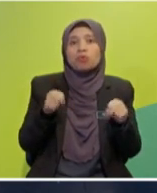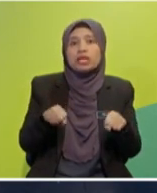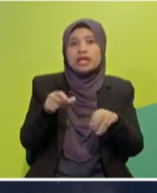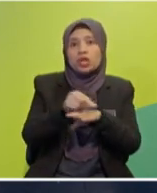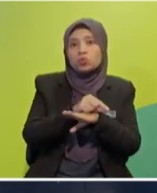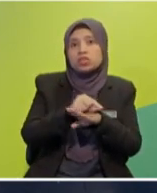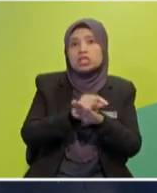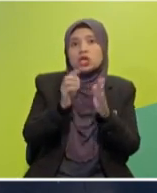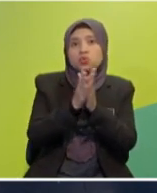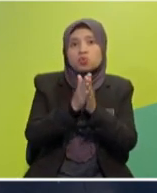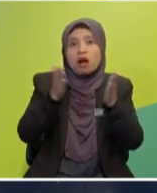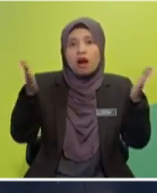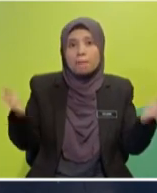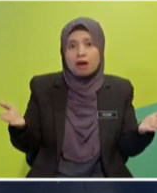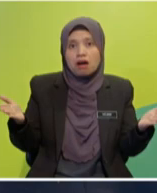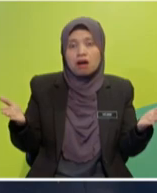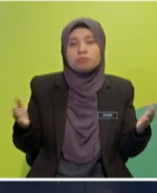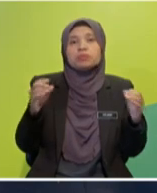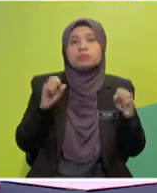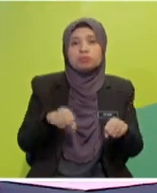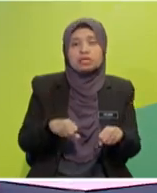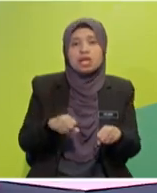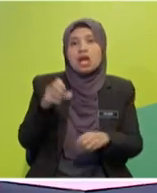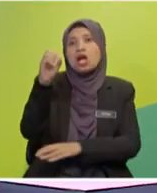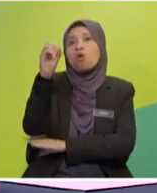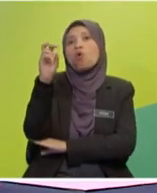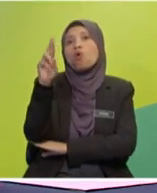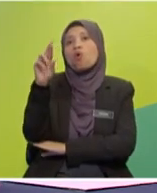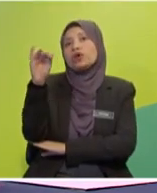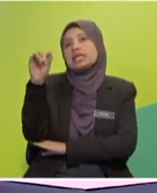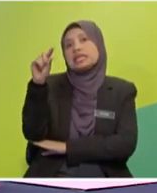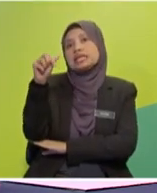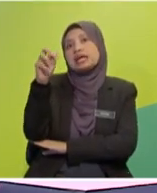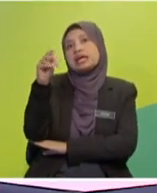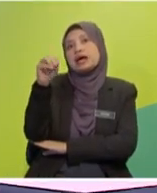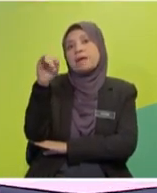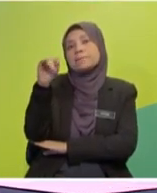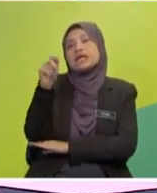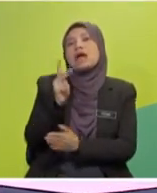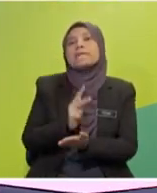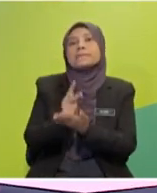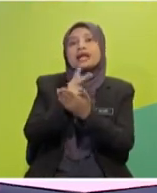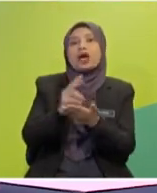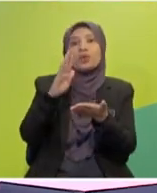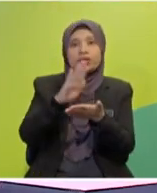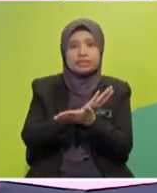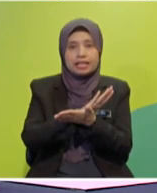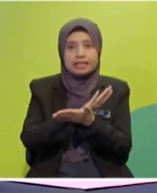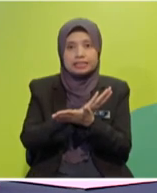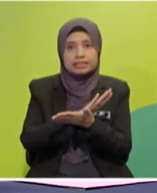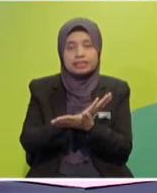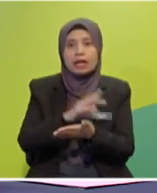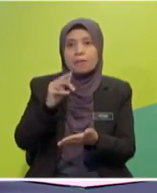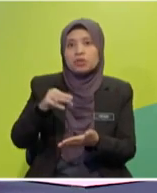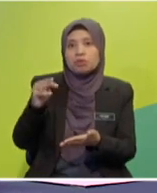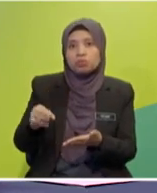buat perahu. Origami perahu kertas. Yang lebih besar, cikgu. Sangat menarik dan saya pasti murid-murid